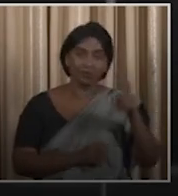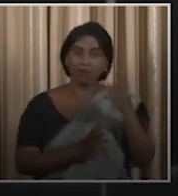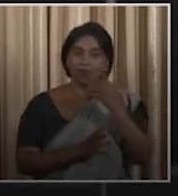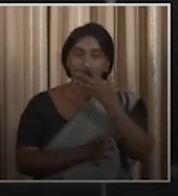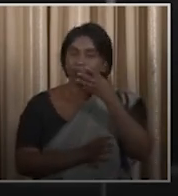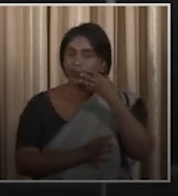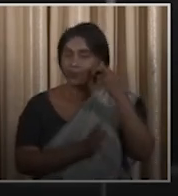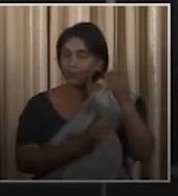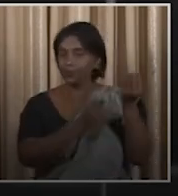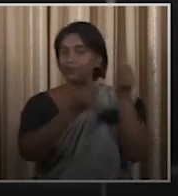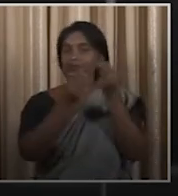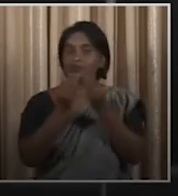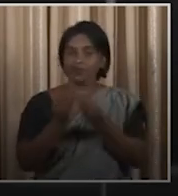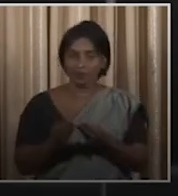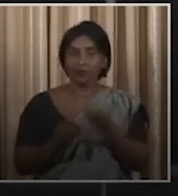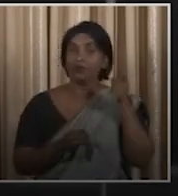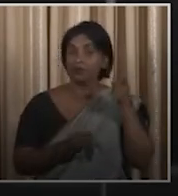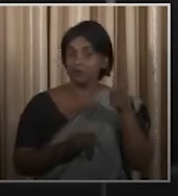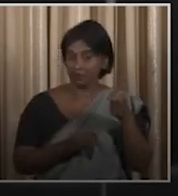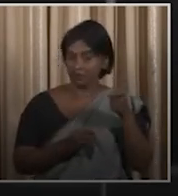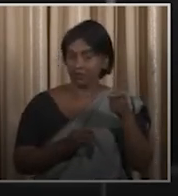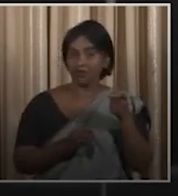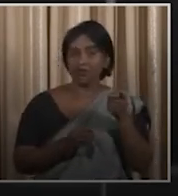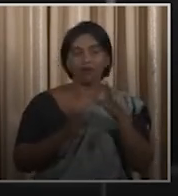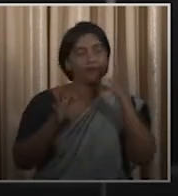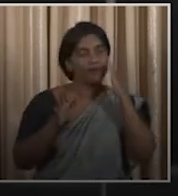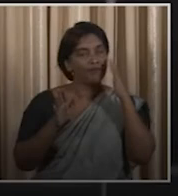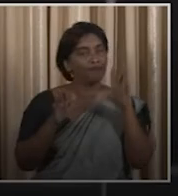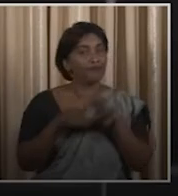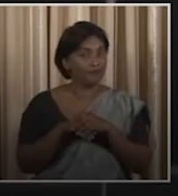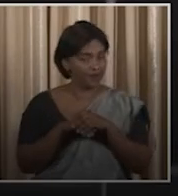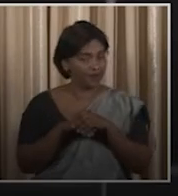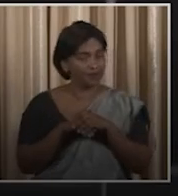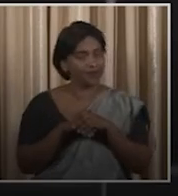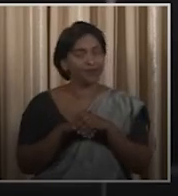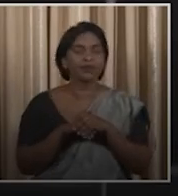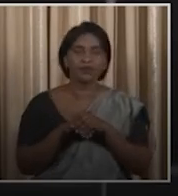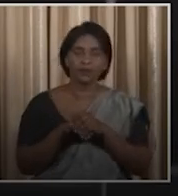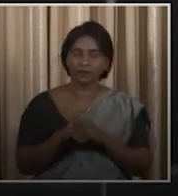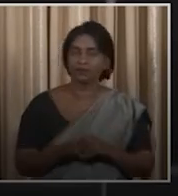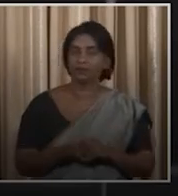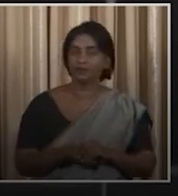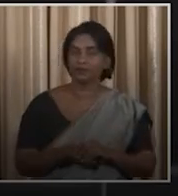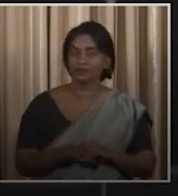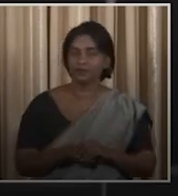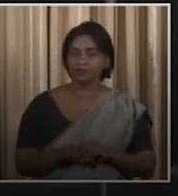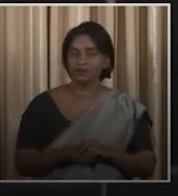ලැබපු තුමාගේ ආදරණීය භාර්යාව ලෙස